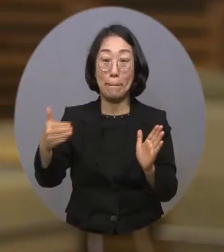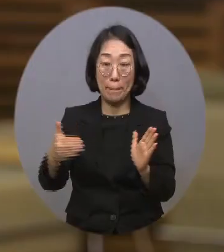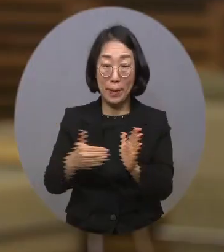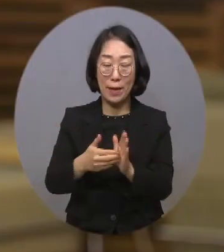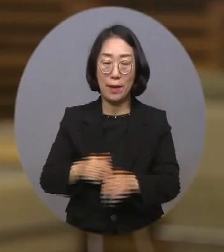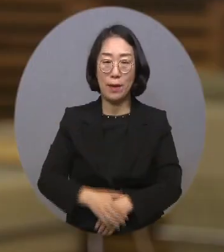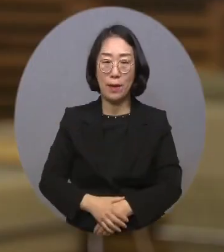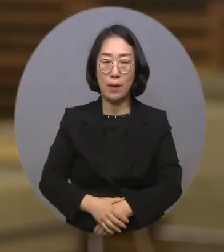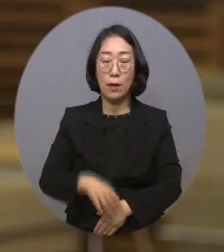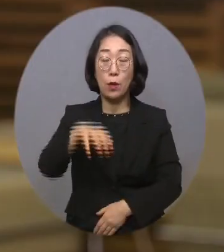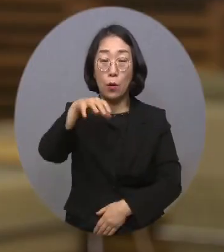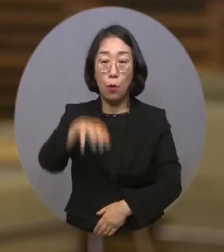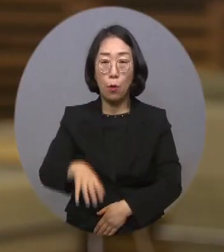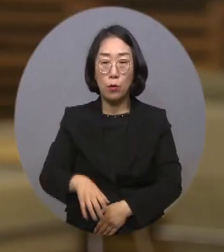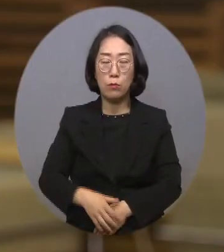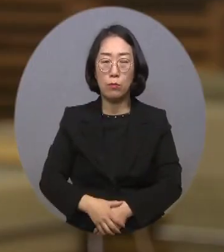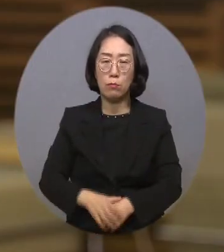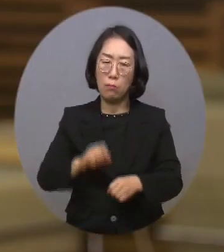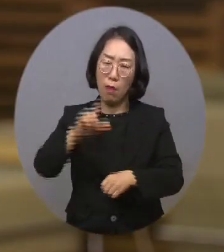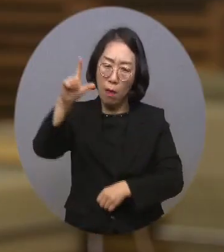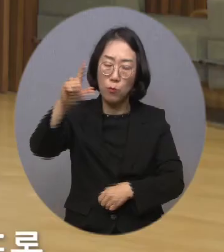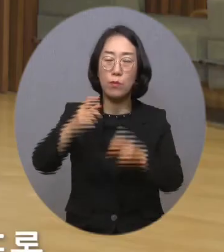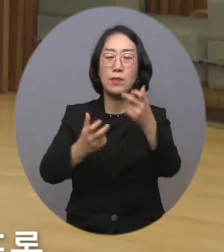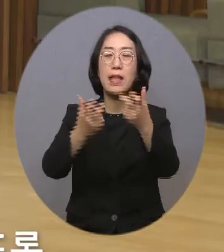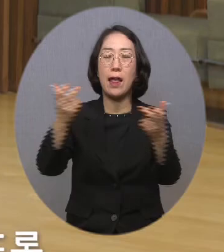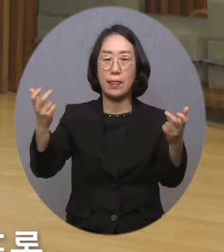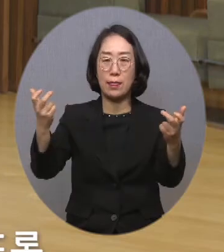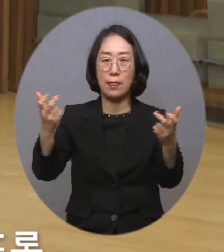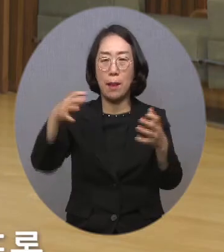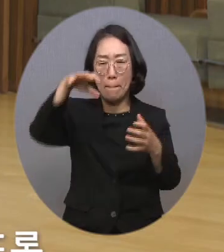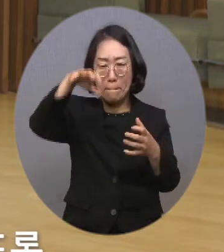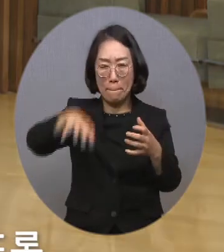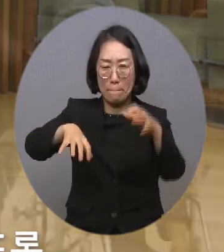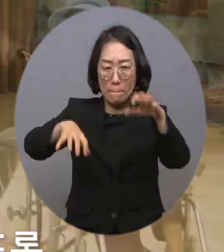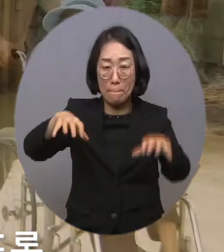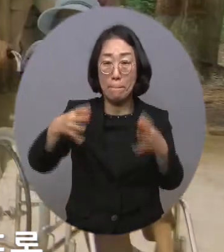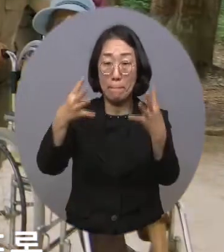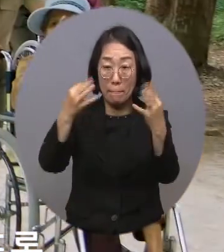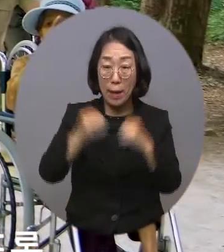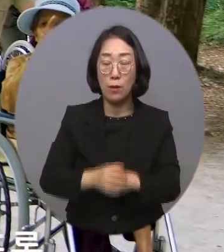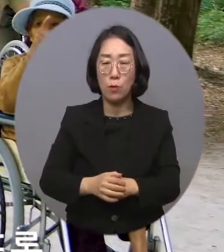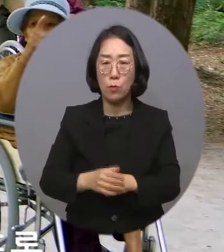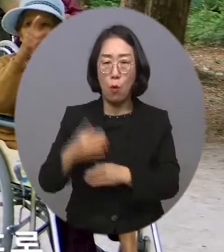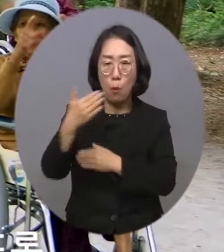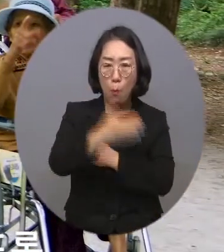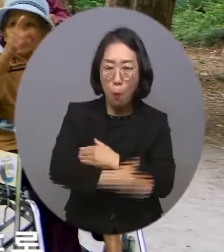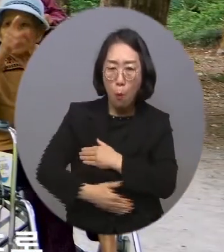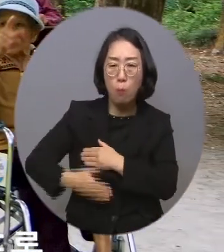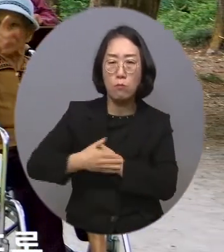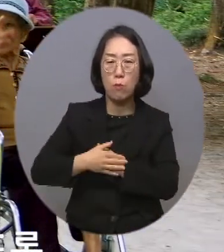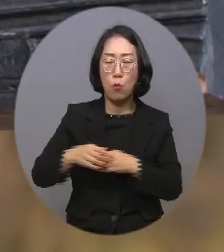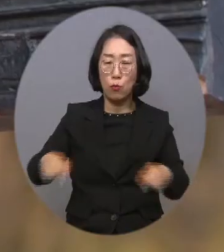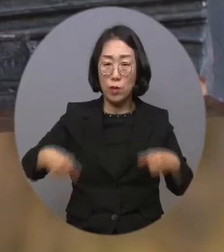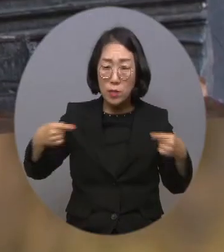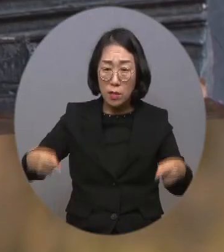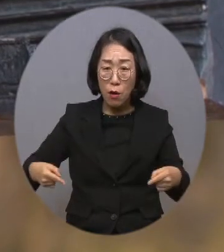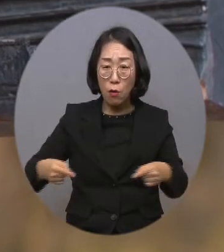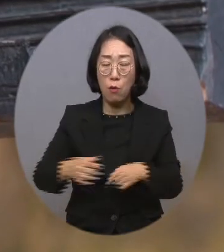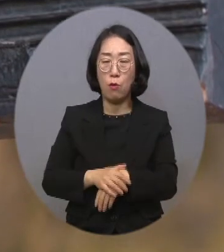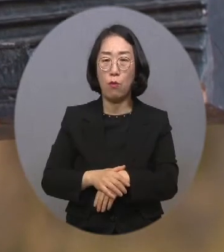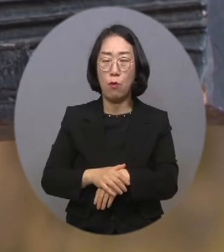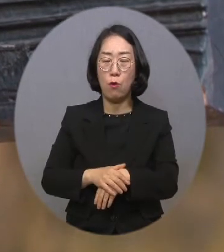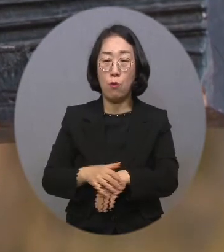펼쳐왔습니다. 국립공원은 대부분 이제 산악 지역이죠. 근데 이런 산악 지역을 지체 장애인들도 이용을 할 수 있도록